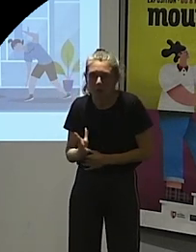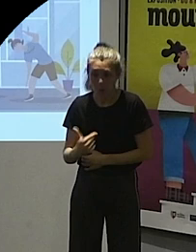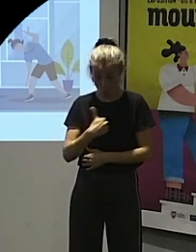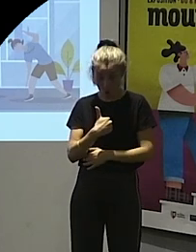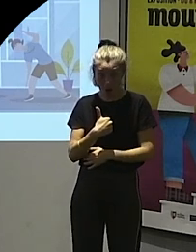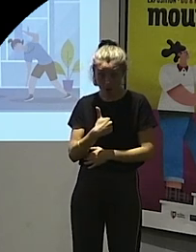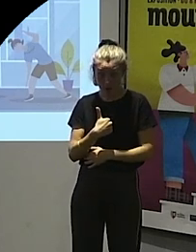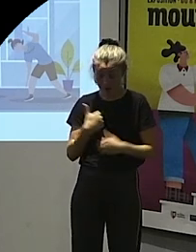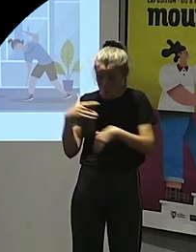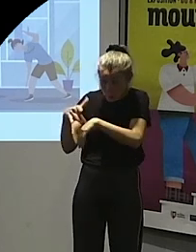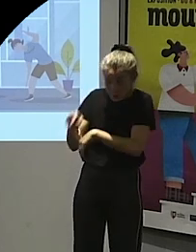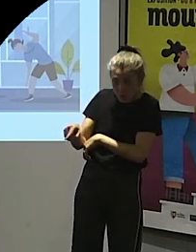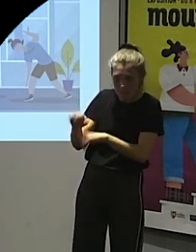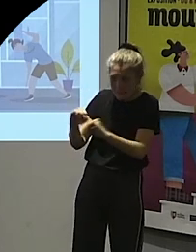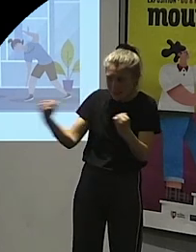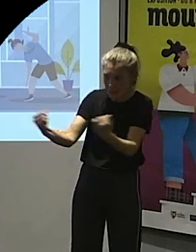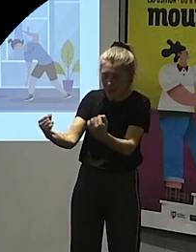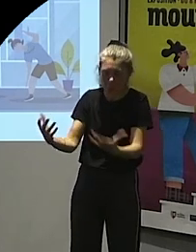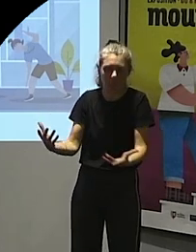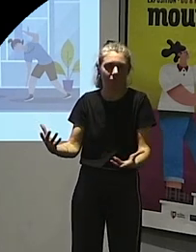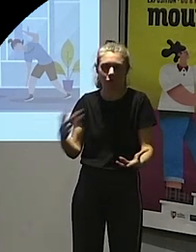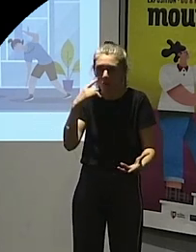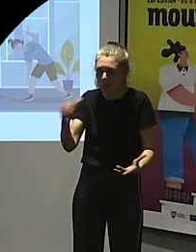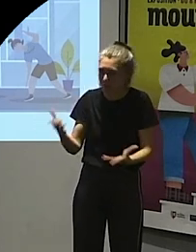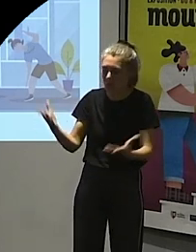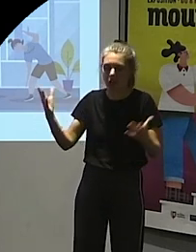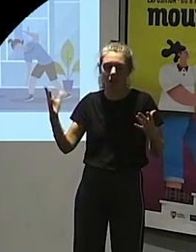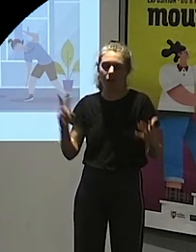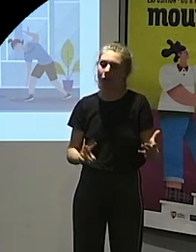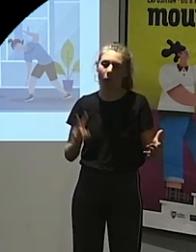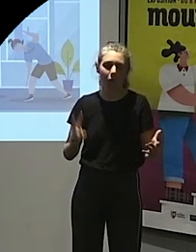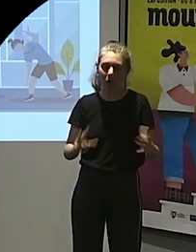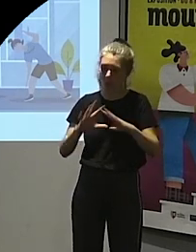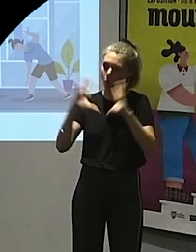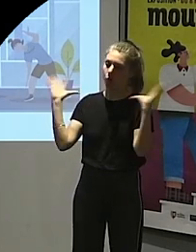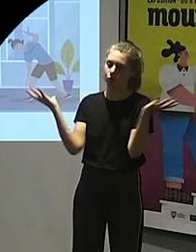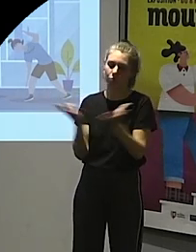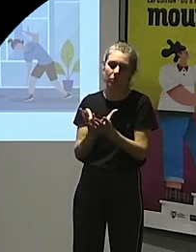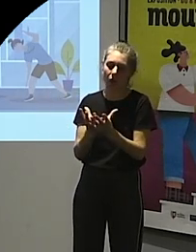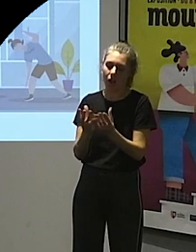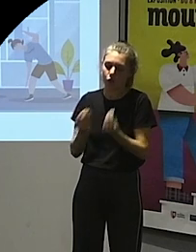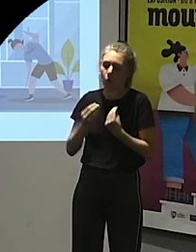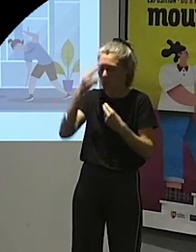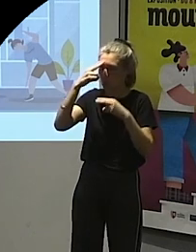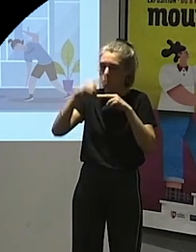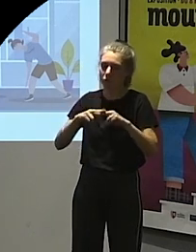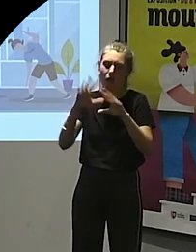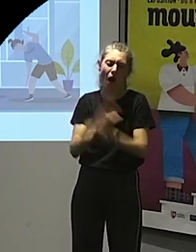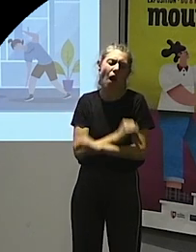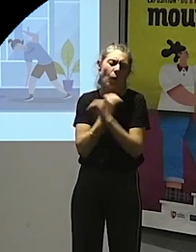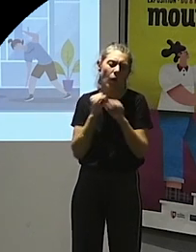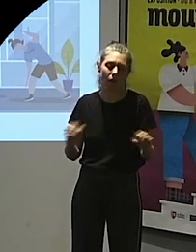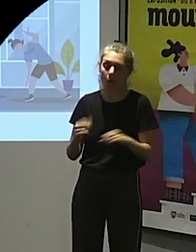stade, l'humanité, comme je n'étais jamais rentrée sur un stade. Donc c'était la cerise sur le gâteau. Moi, j'ai passé 3 jours